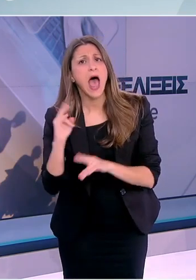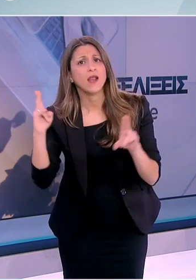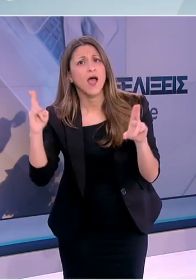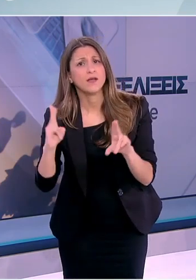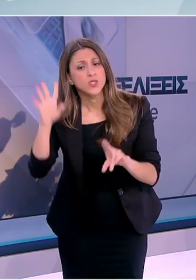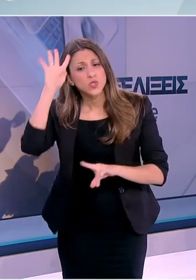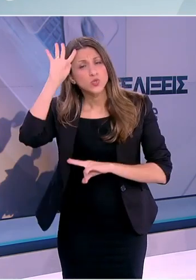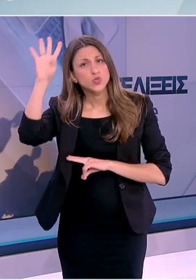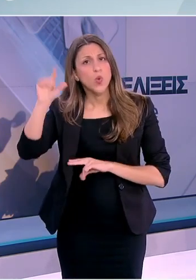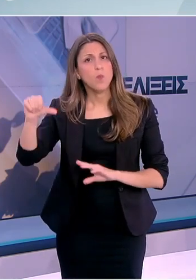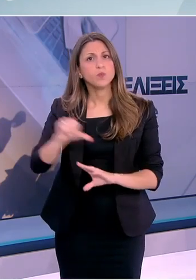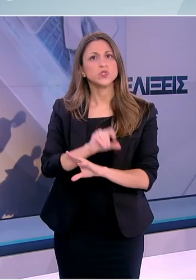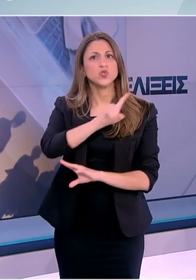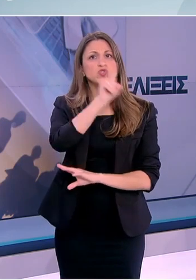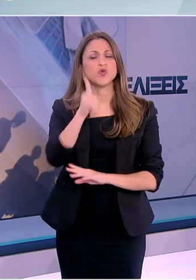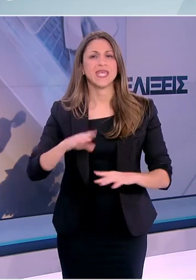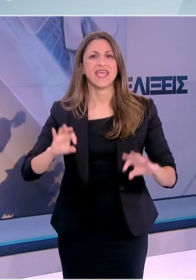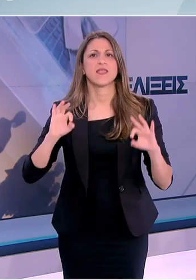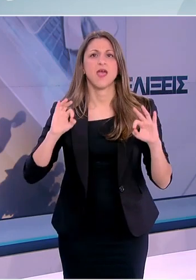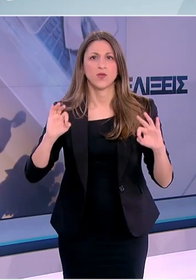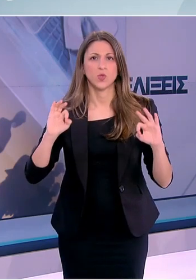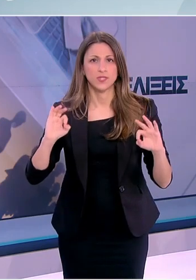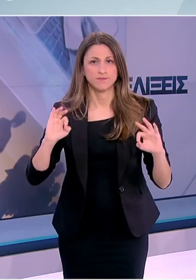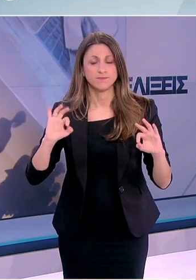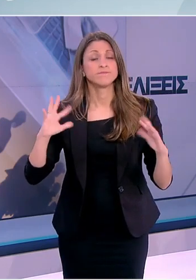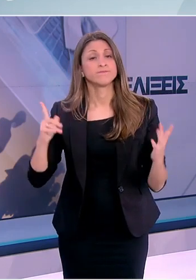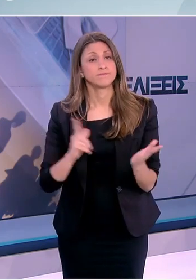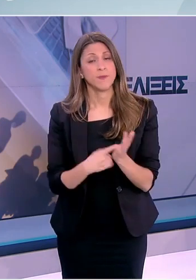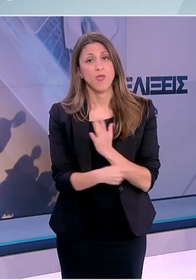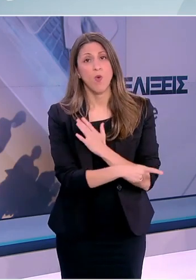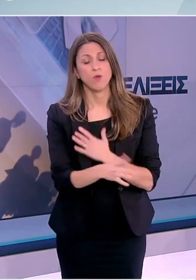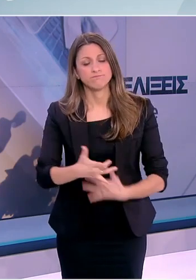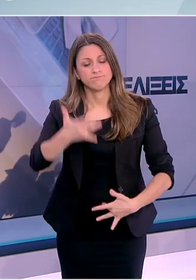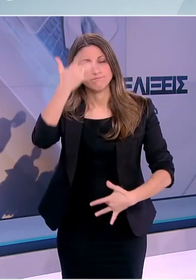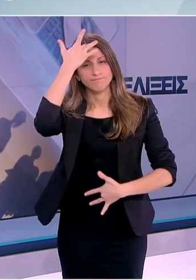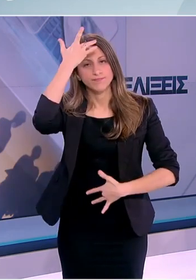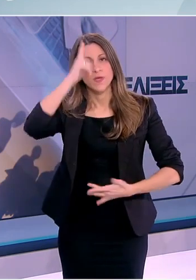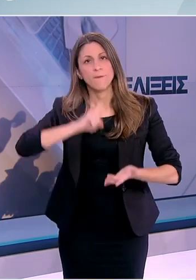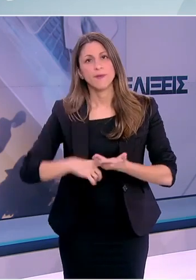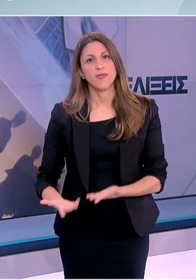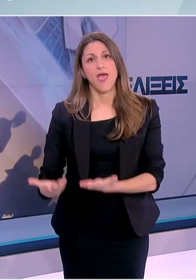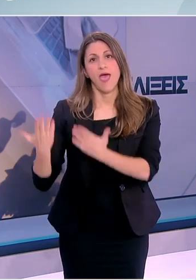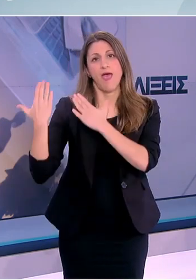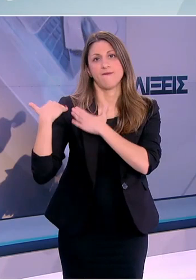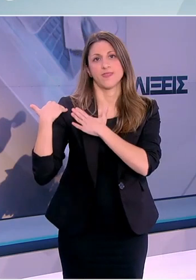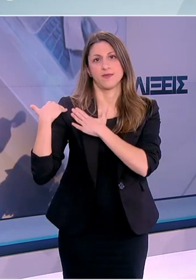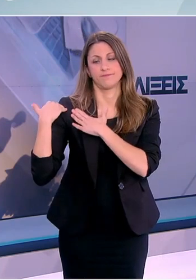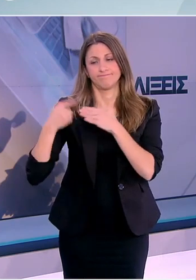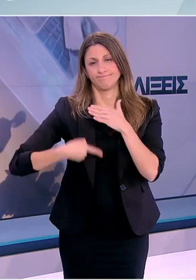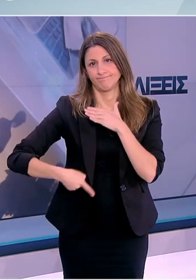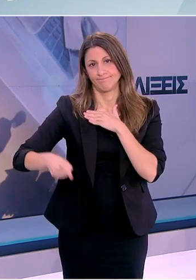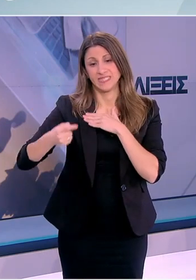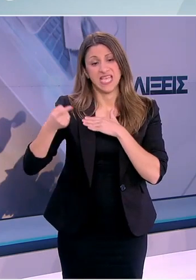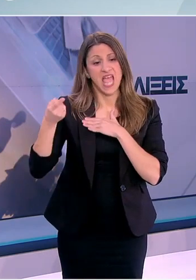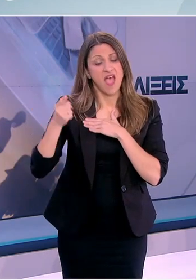πίσω τις ζωές μας. Γι' αυτό και είναι σημαντικό να δείξουμε σύνεση και να δείξουμε και αποφασιστικότητα τα επόμενα 24 ώρα. Να